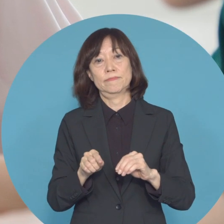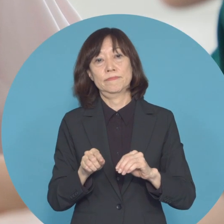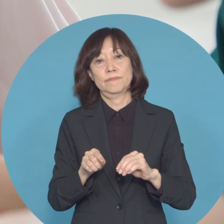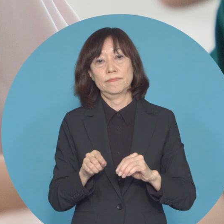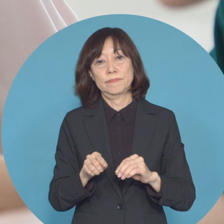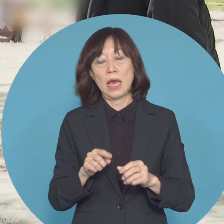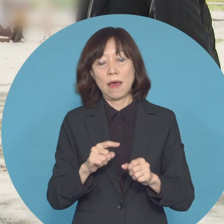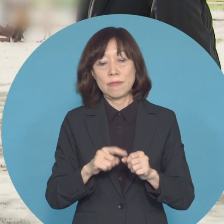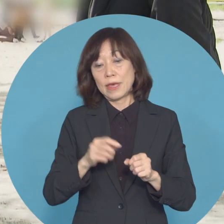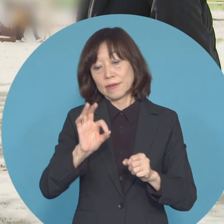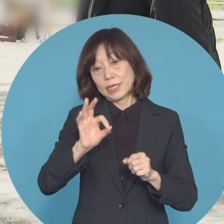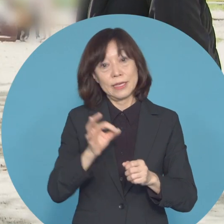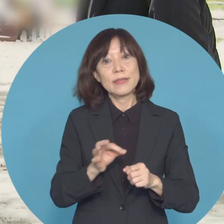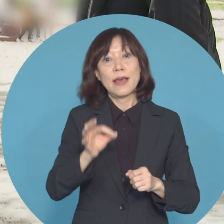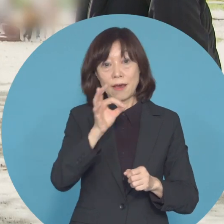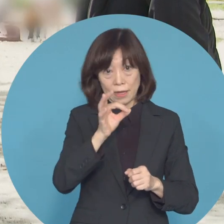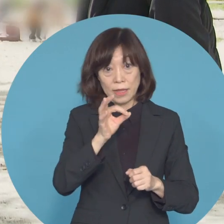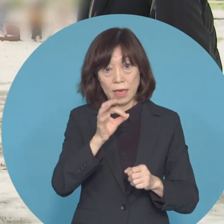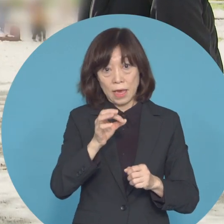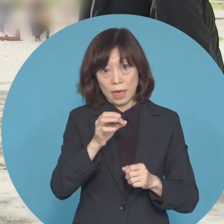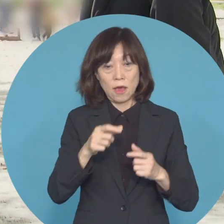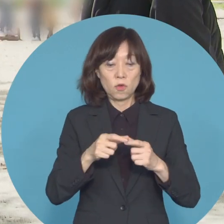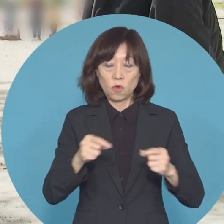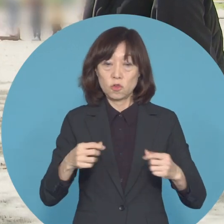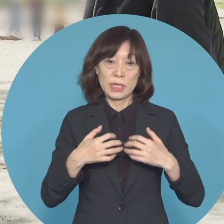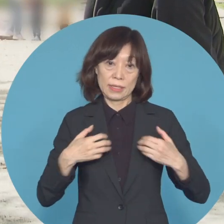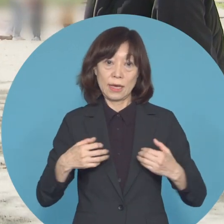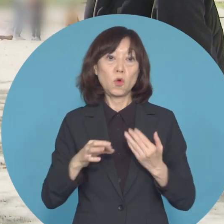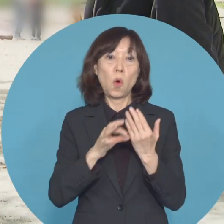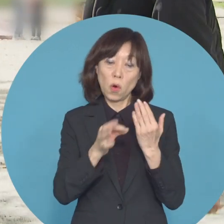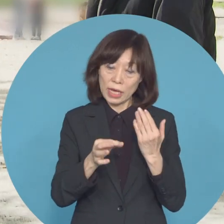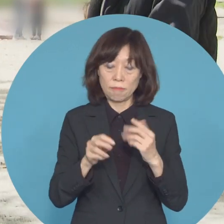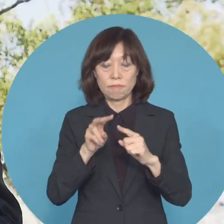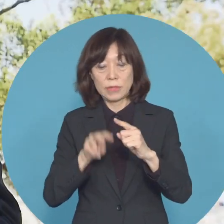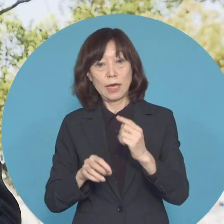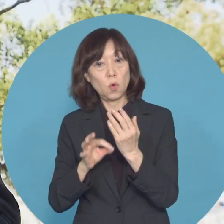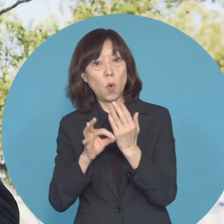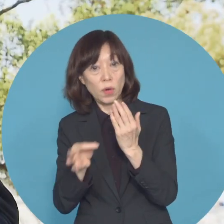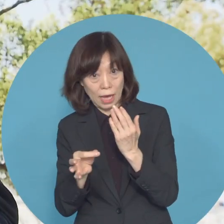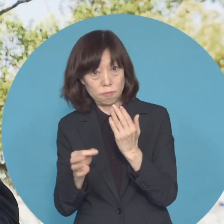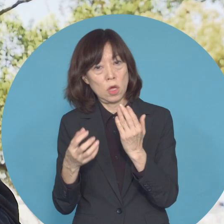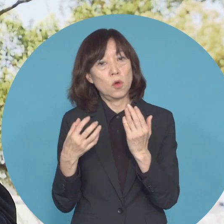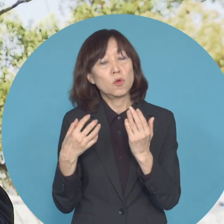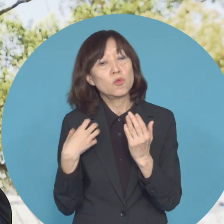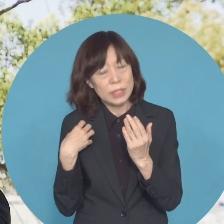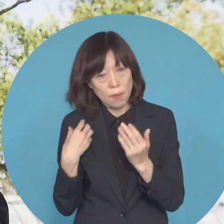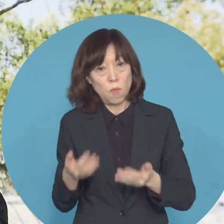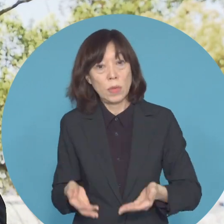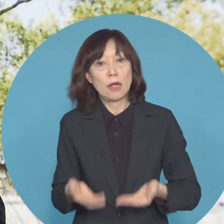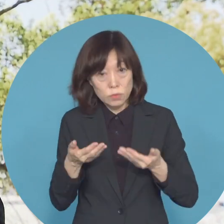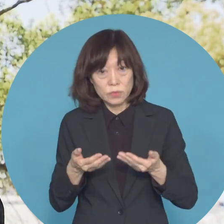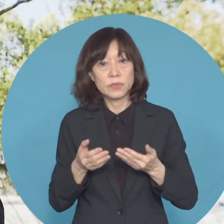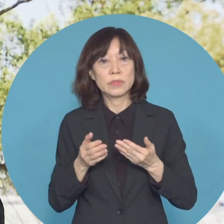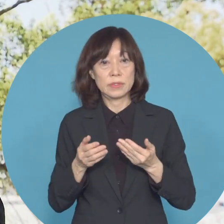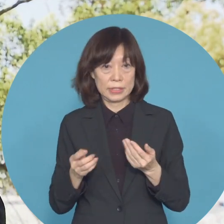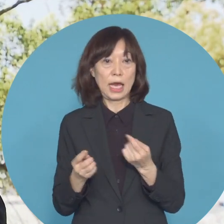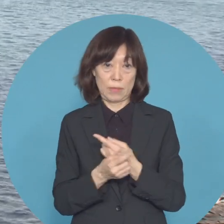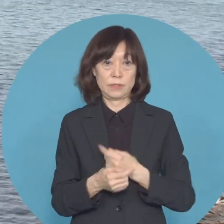。年金は引き上げ、国民健康保険や介護保険の負担を軽くします